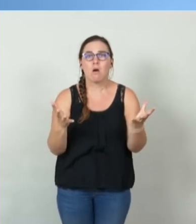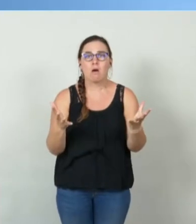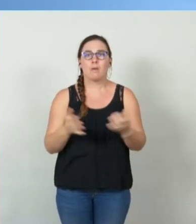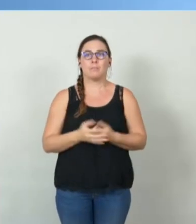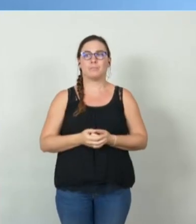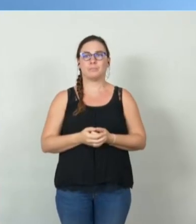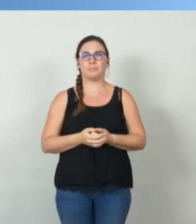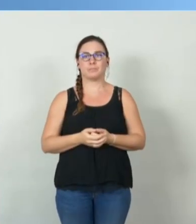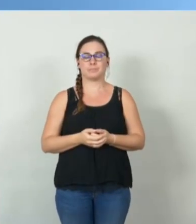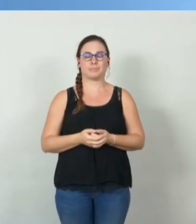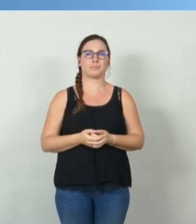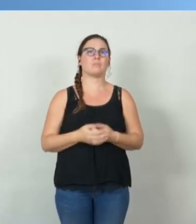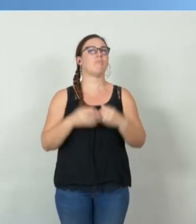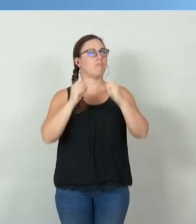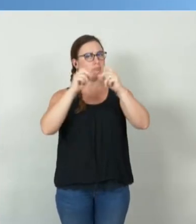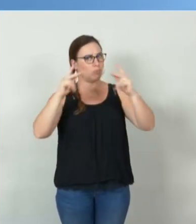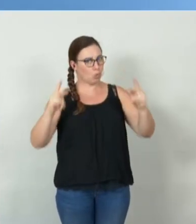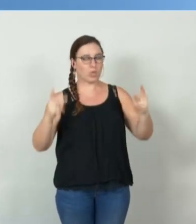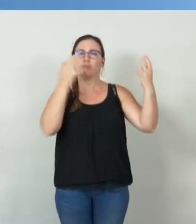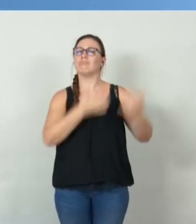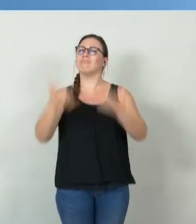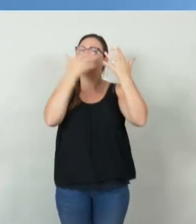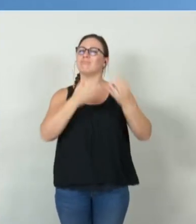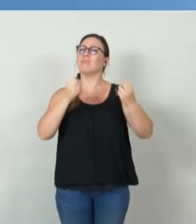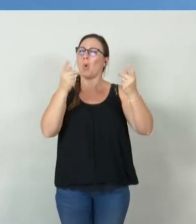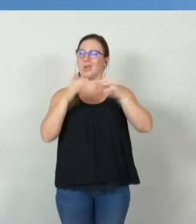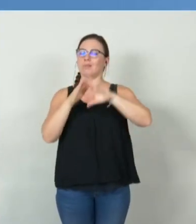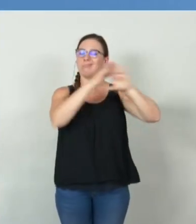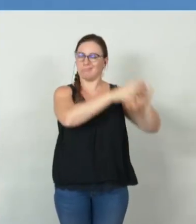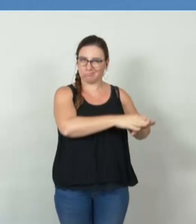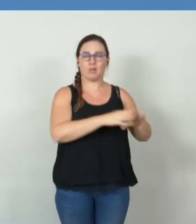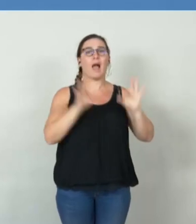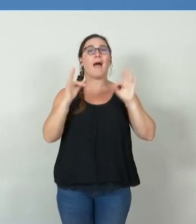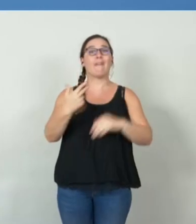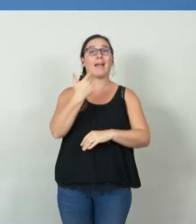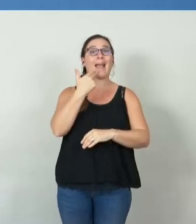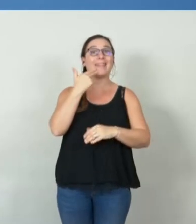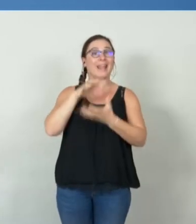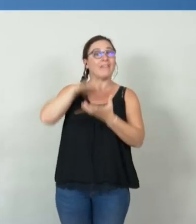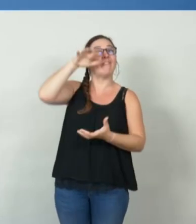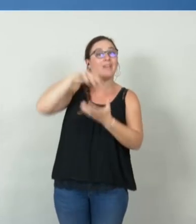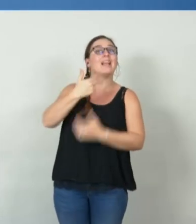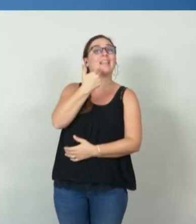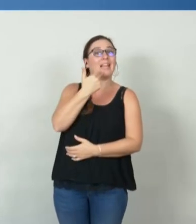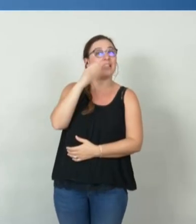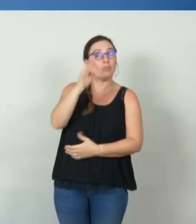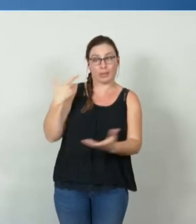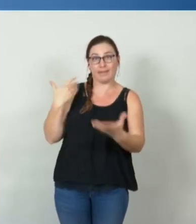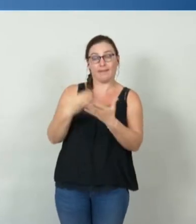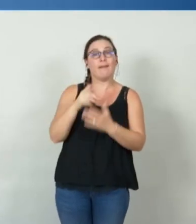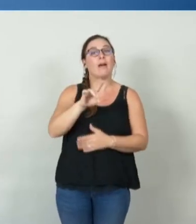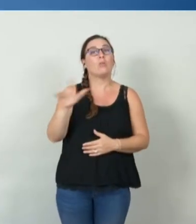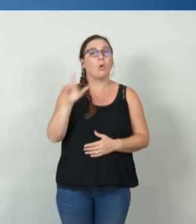passons cette fois après les chiffres au bilan qualitatif de l'année 2022 oui qualitatif qu'a vous avez pris le parti